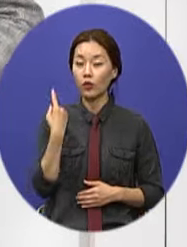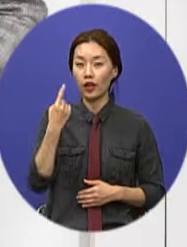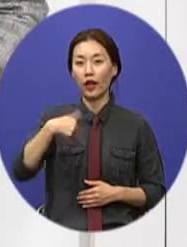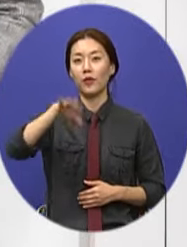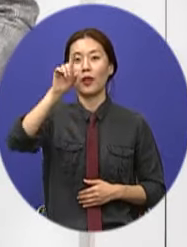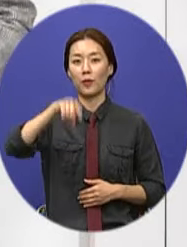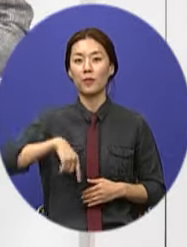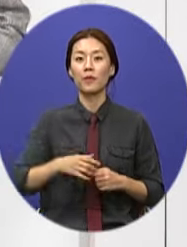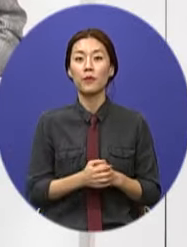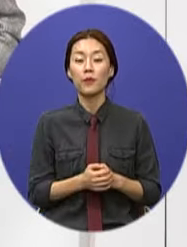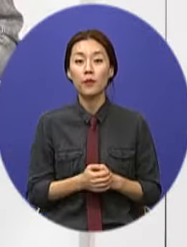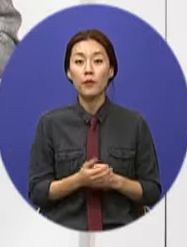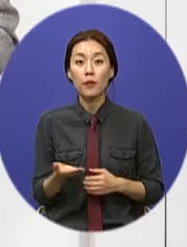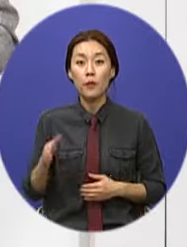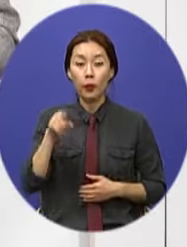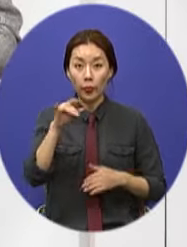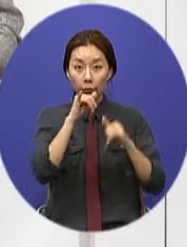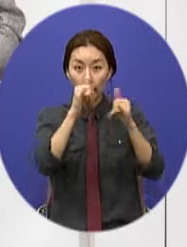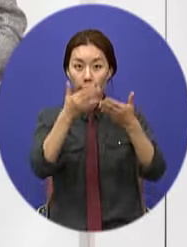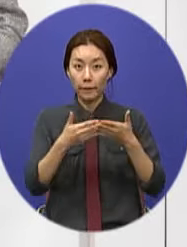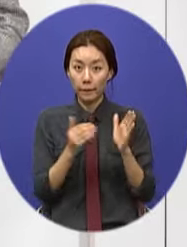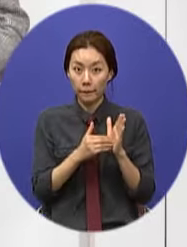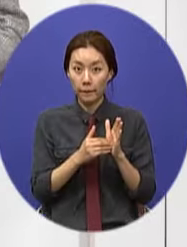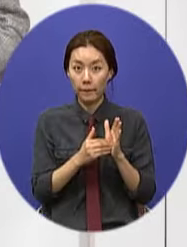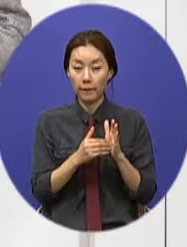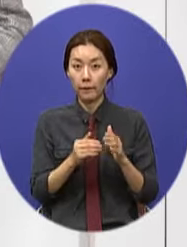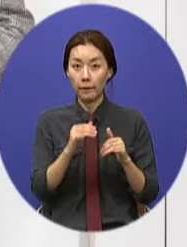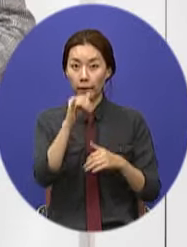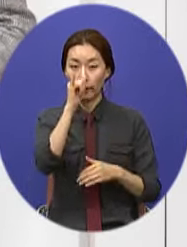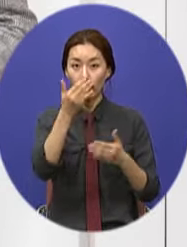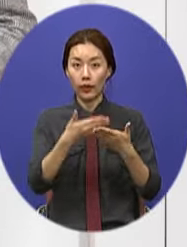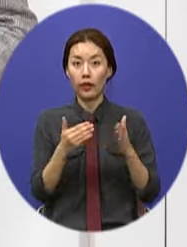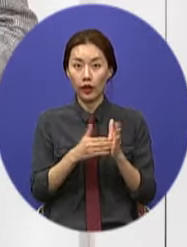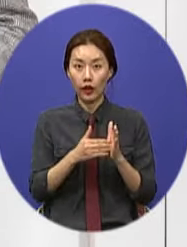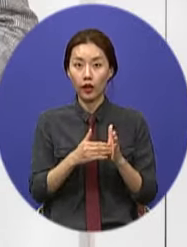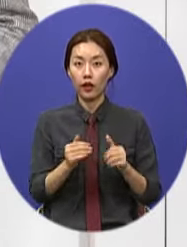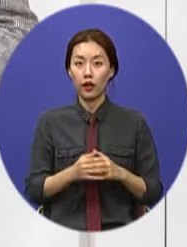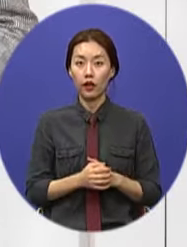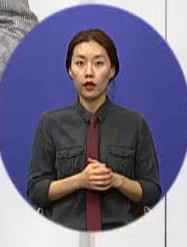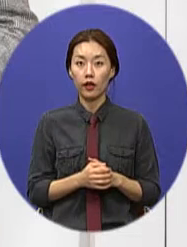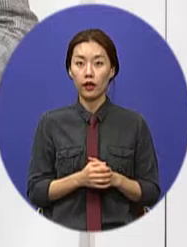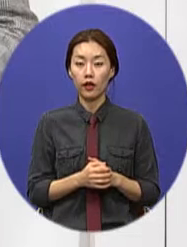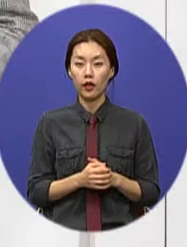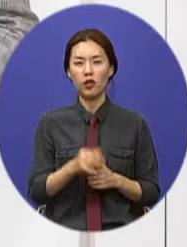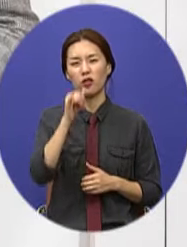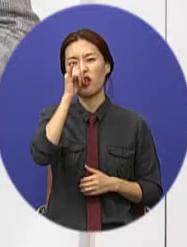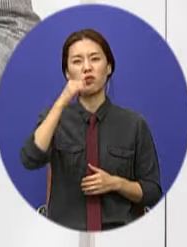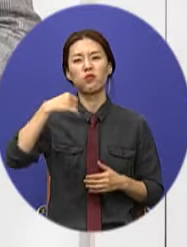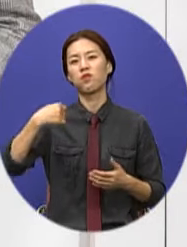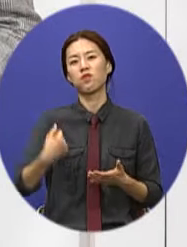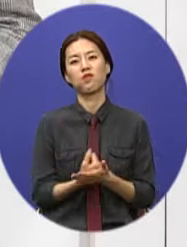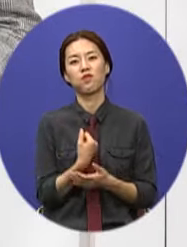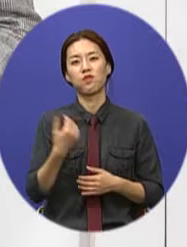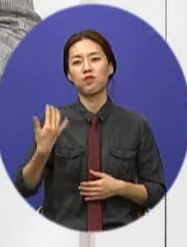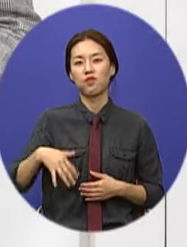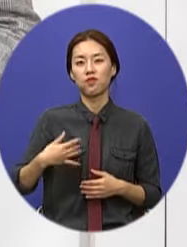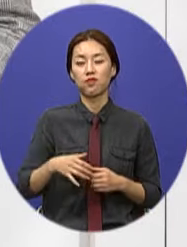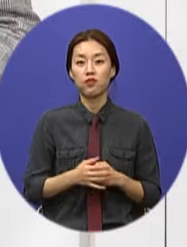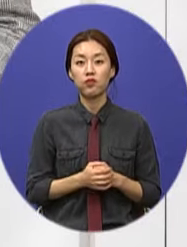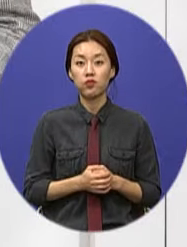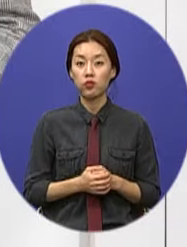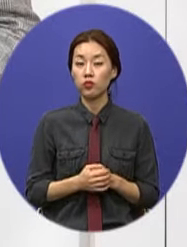갔었어요. 그렇군요. 근데 거기서 상을 타셨어요 혹시? 네? 상도 타셨어요? 상 못 탔어요. 작년에 우리